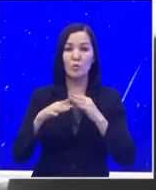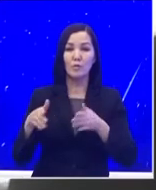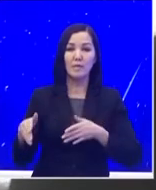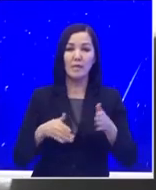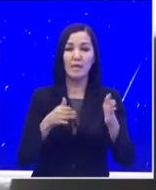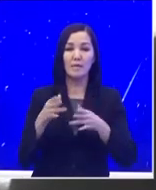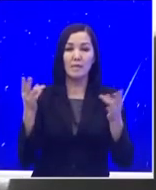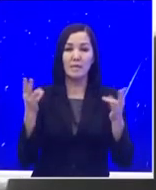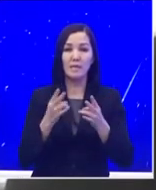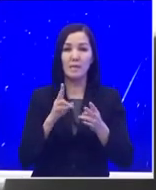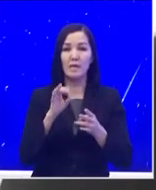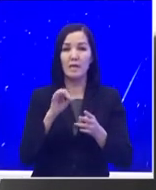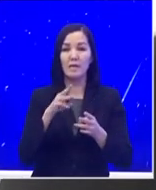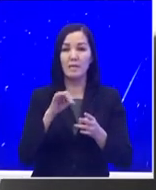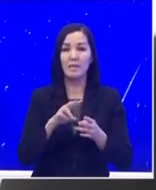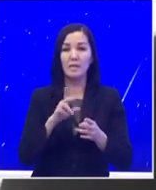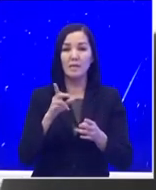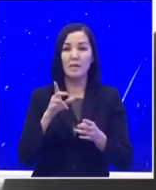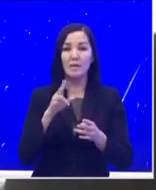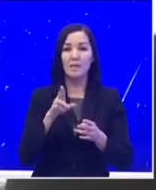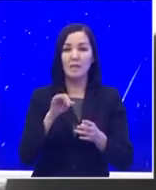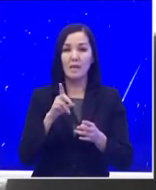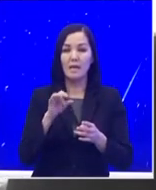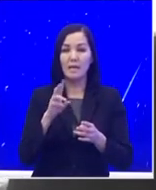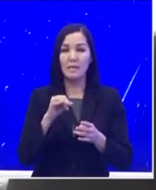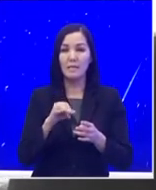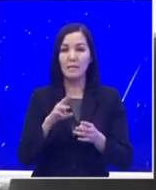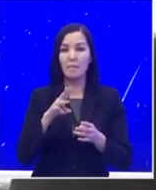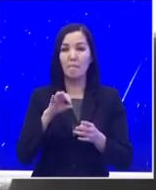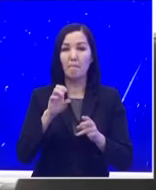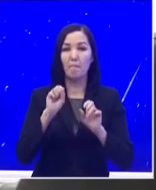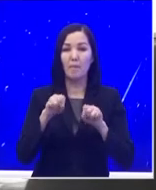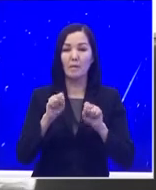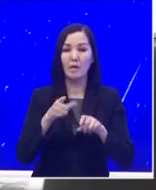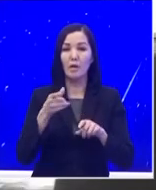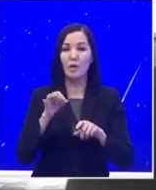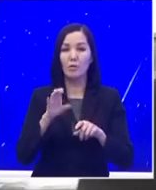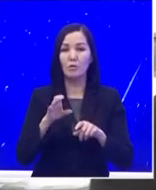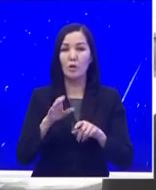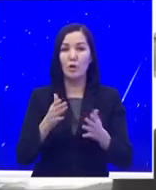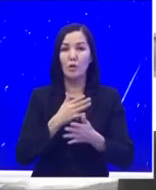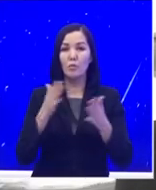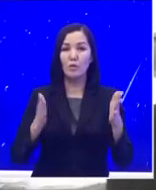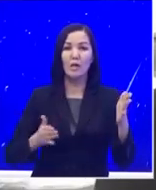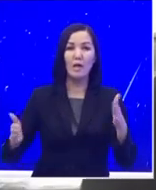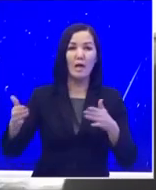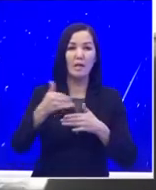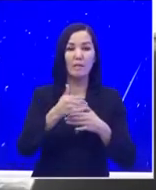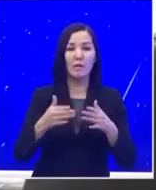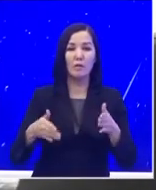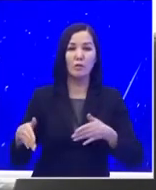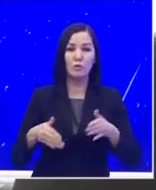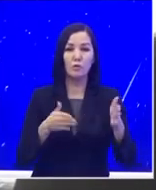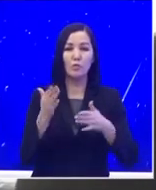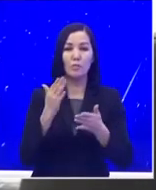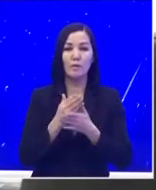дрифт, картинг, драг рейсинг, мотокросс және үлкен айналмалы тас жолы бар. Сол айналмалы